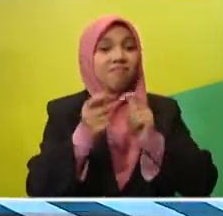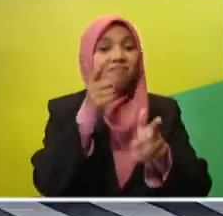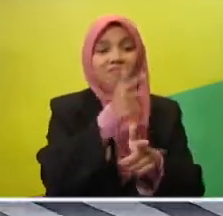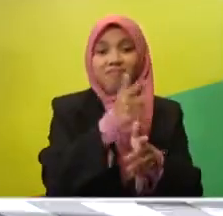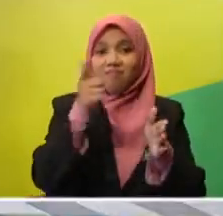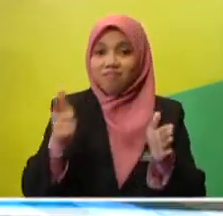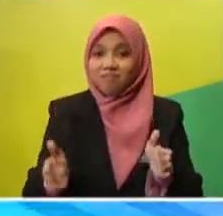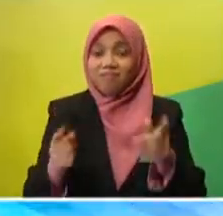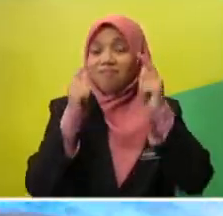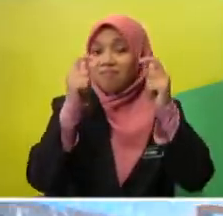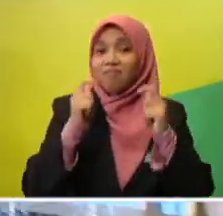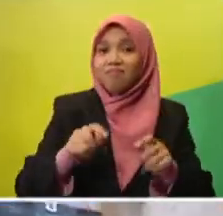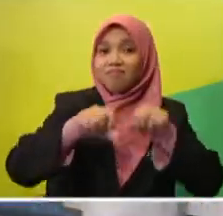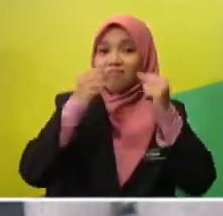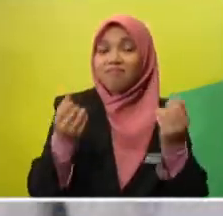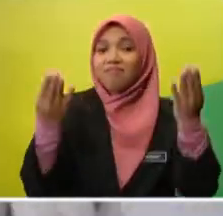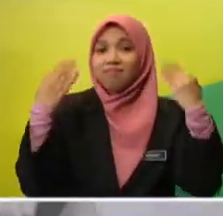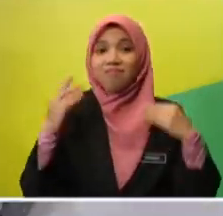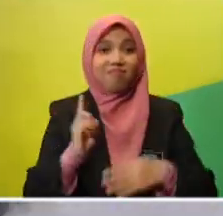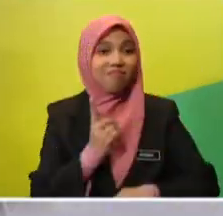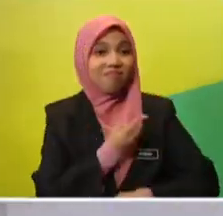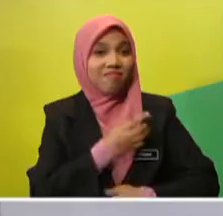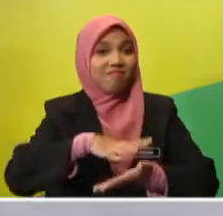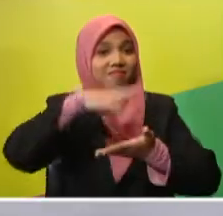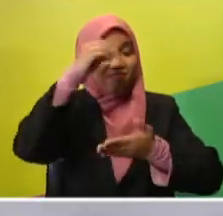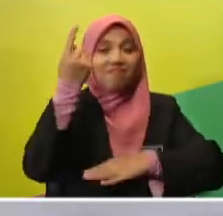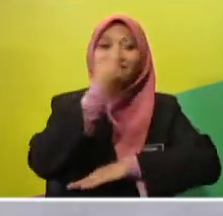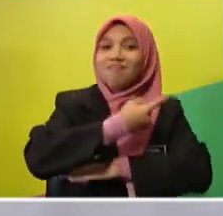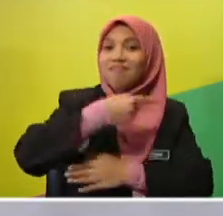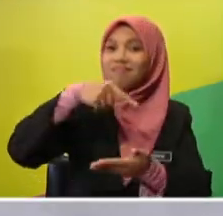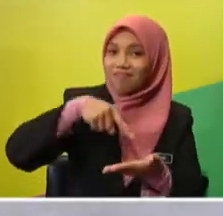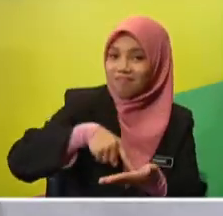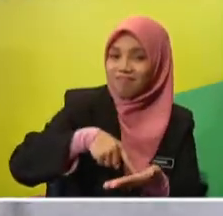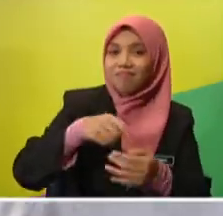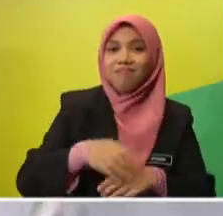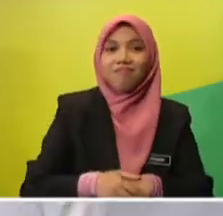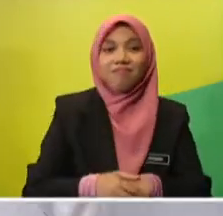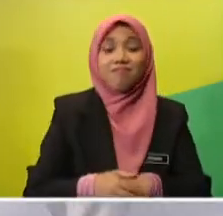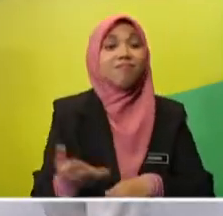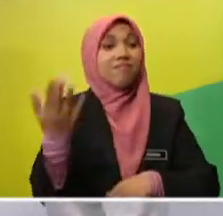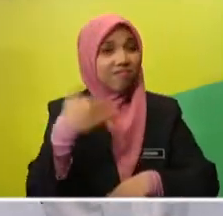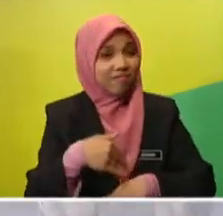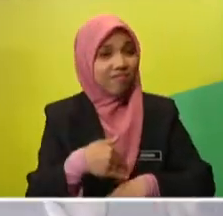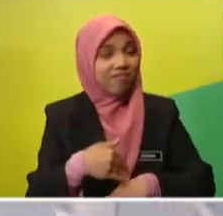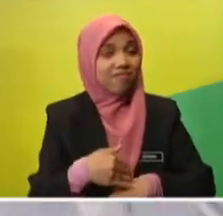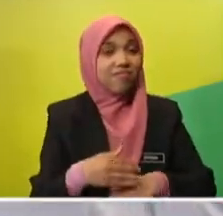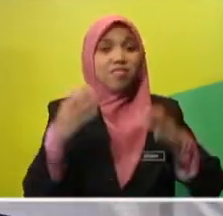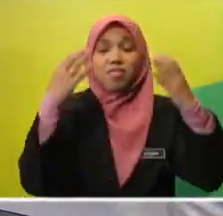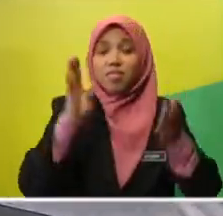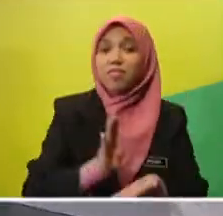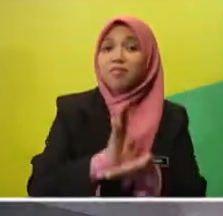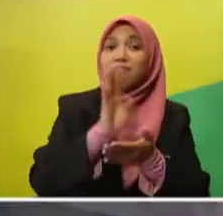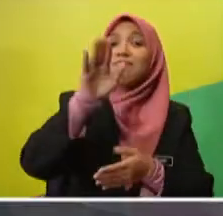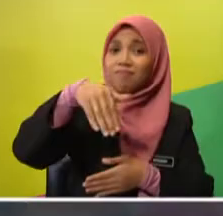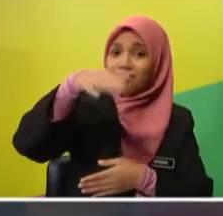sisi. Teknik patah balik, kita belajar hari ini. Mari cikgu bantu,